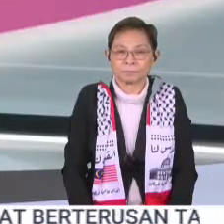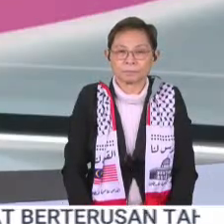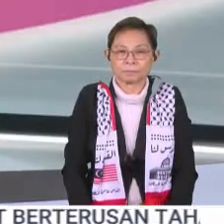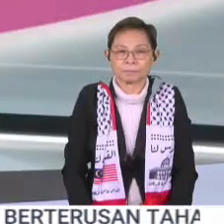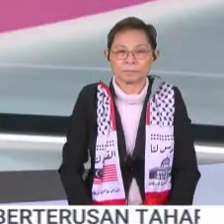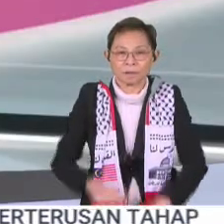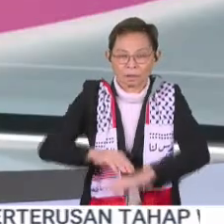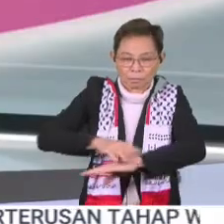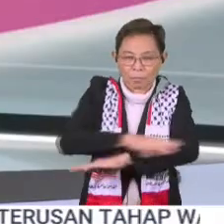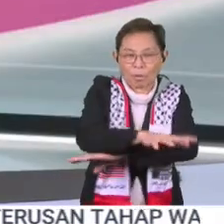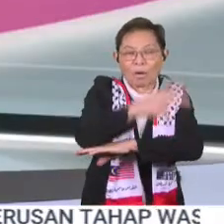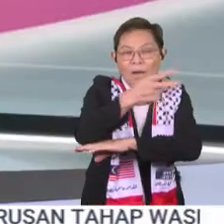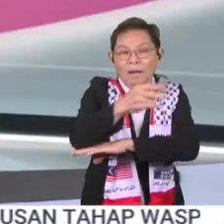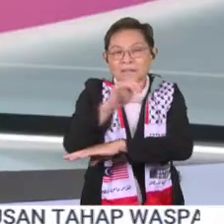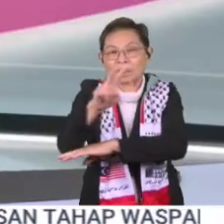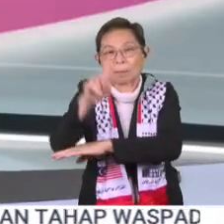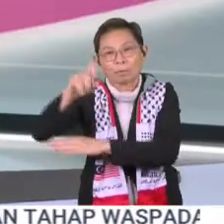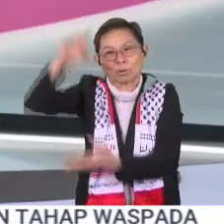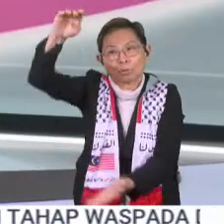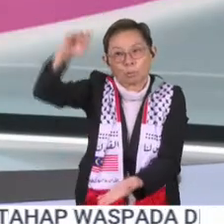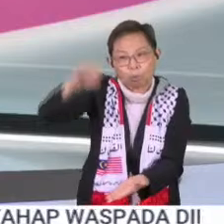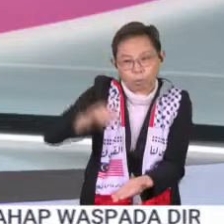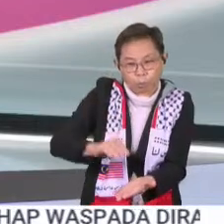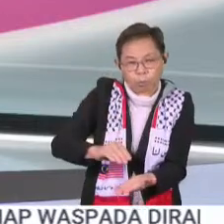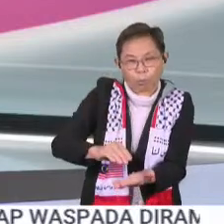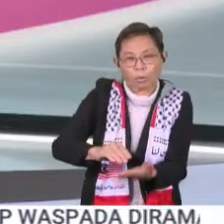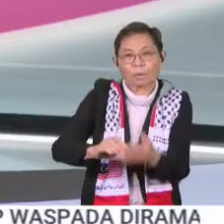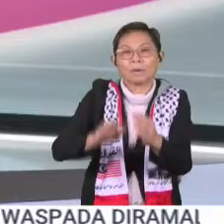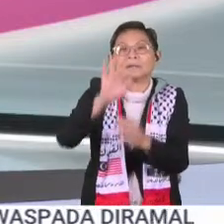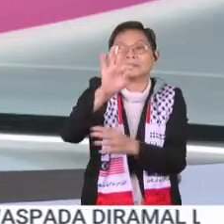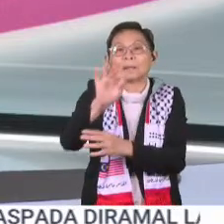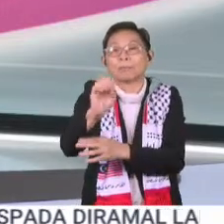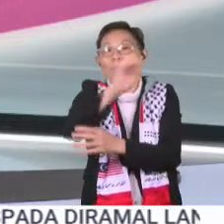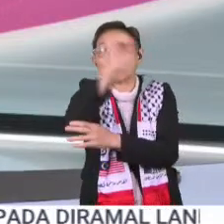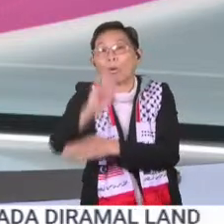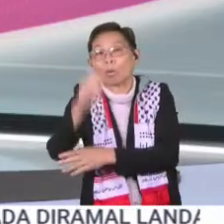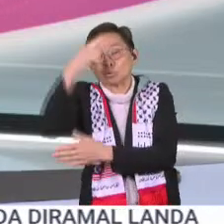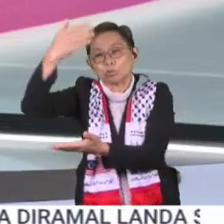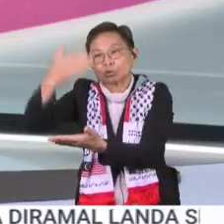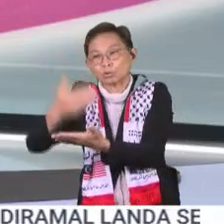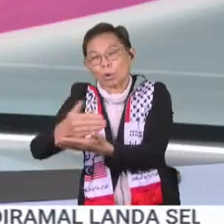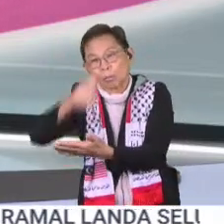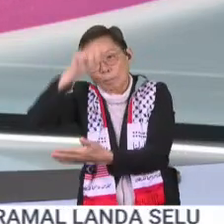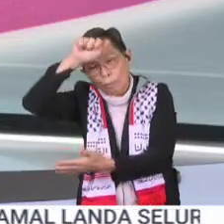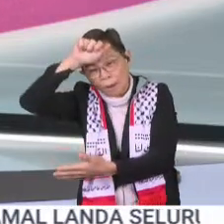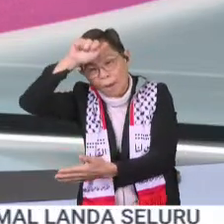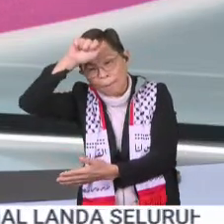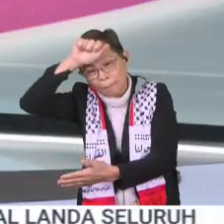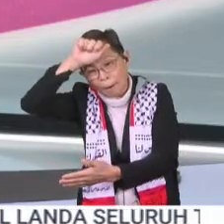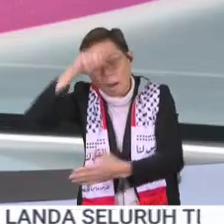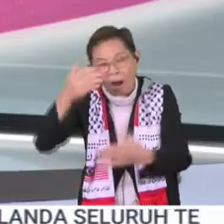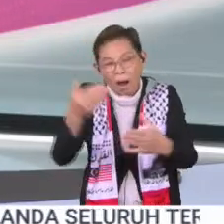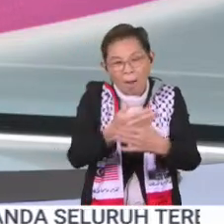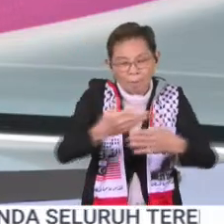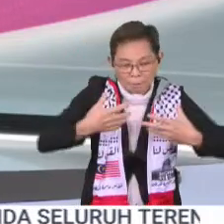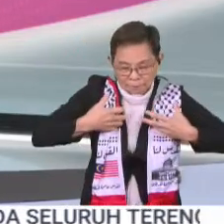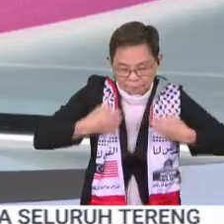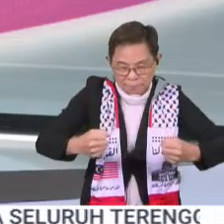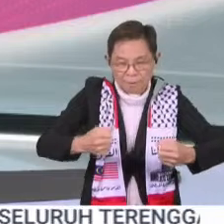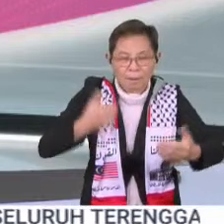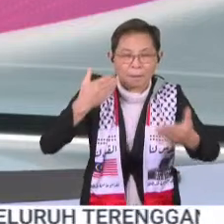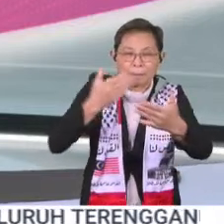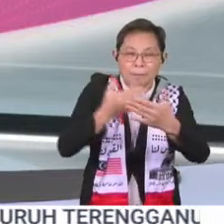Saudara, jangkitan HIV perlu diturunkan sehingga 90% bagi mengakhiri AIDS sebagai ancaman kesihatan awam menjelang